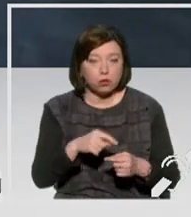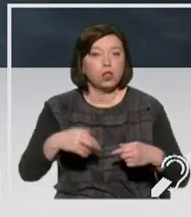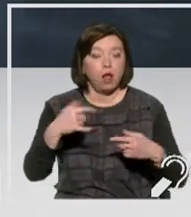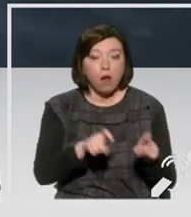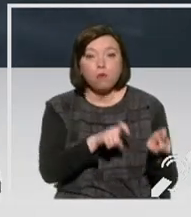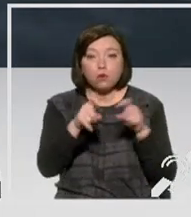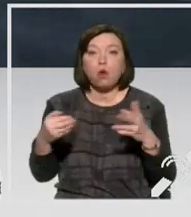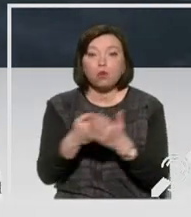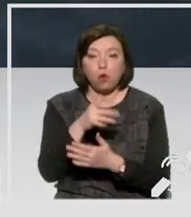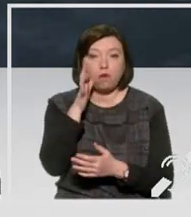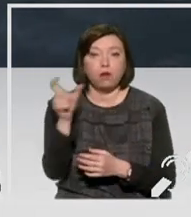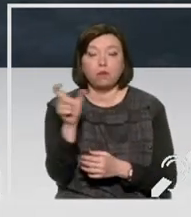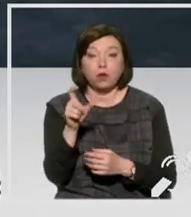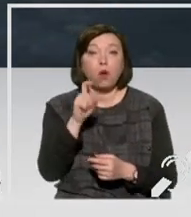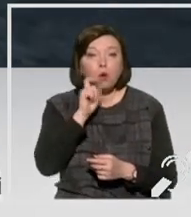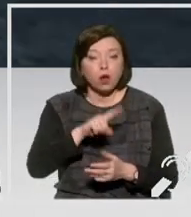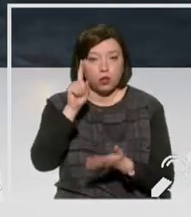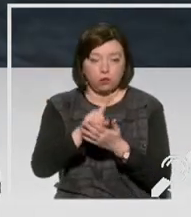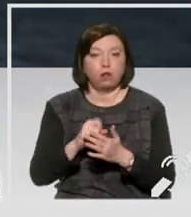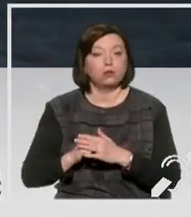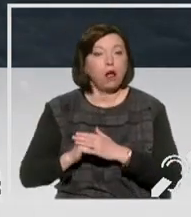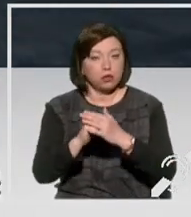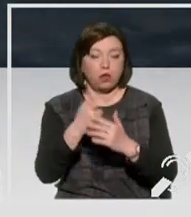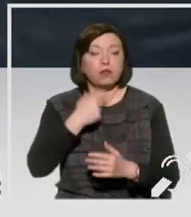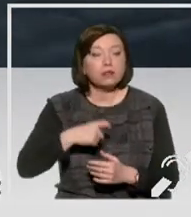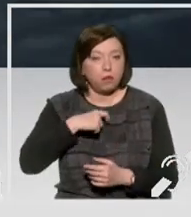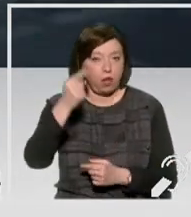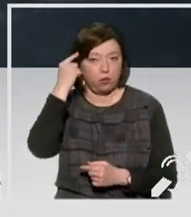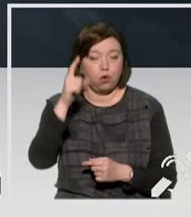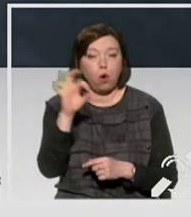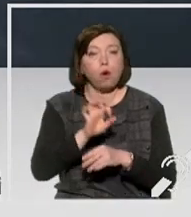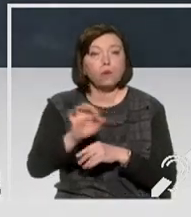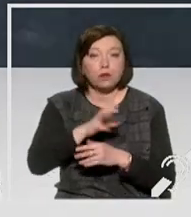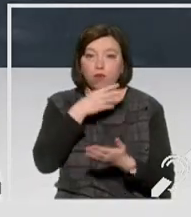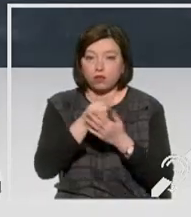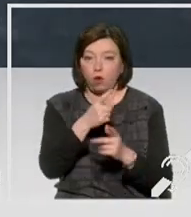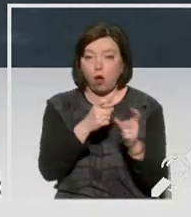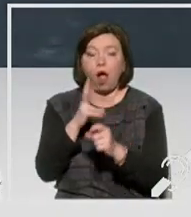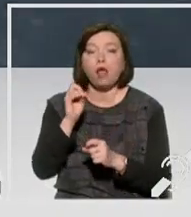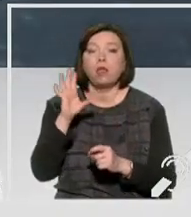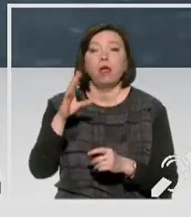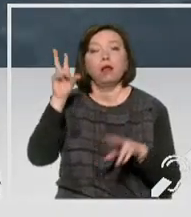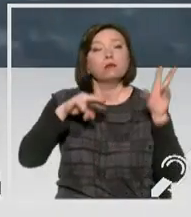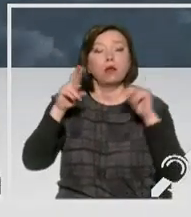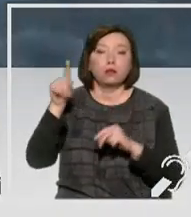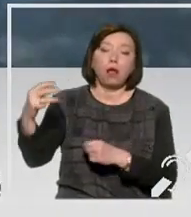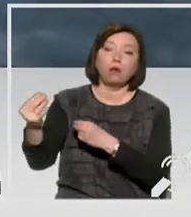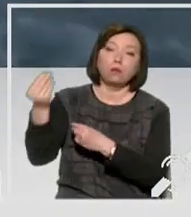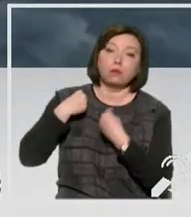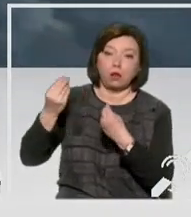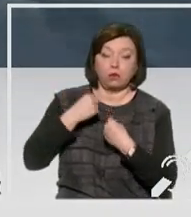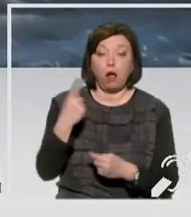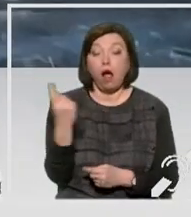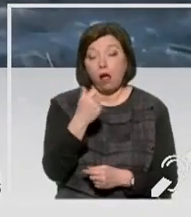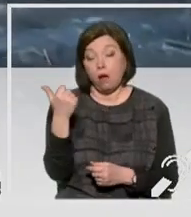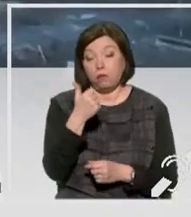etapă în care Ucraina trebuie să se bazeze întâi de toate pe ea însă și în ceea ce privește producția de armament și nu doar pe partenerii săi. E una dintre